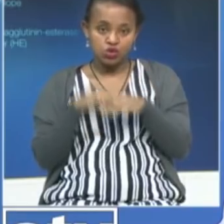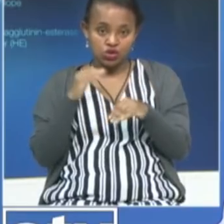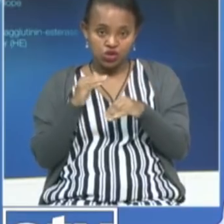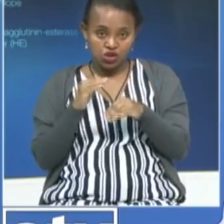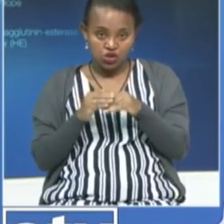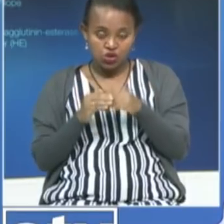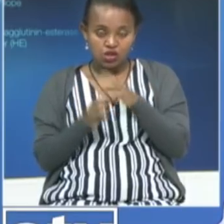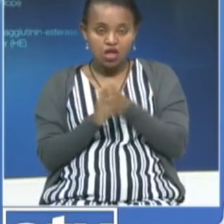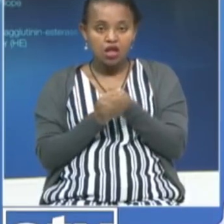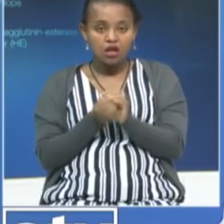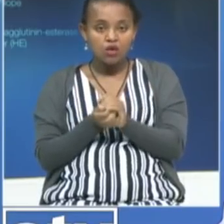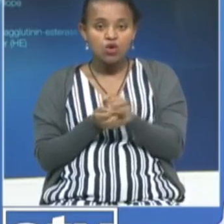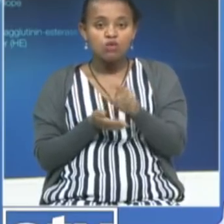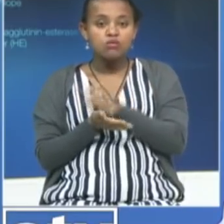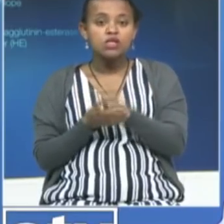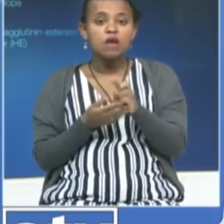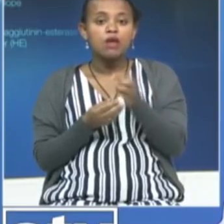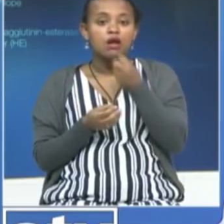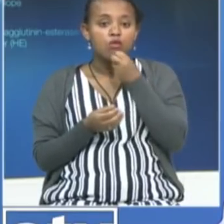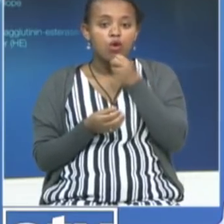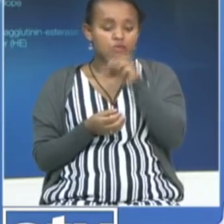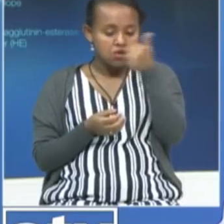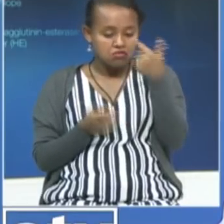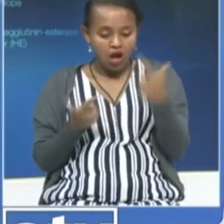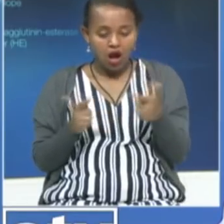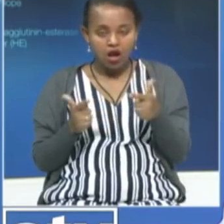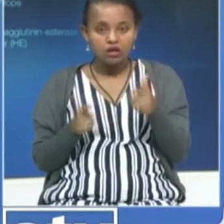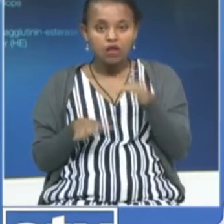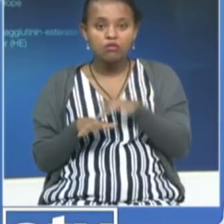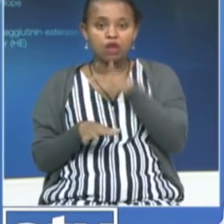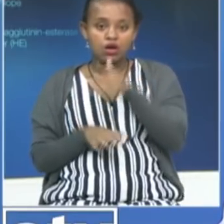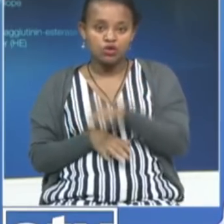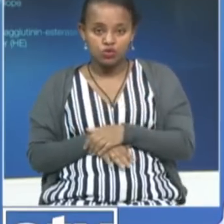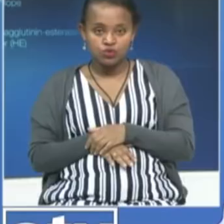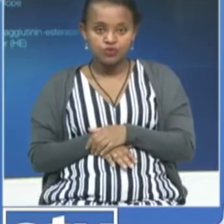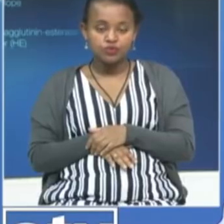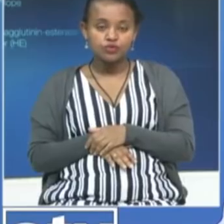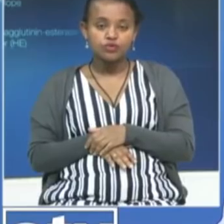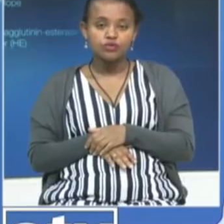በሳሙናና በውሃ በምንም አጋጣሚ ህፃናትን ባይነኩ ይመረጣል።